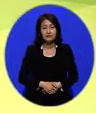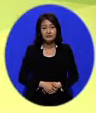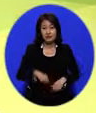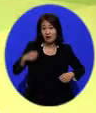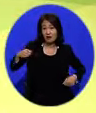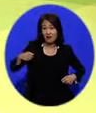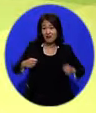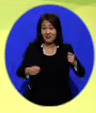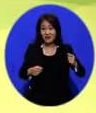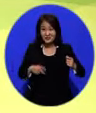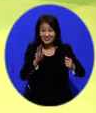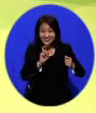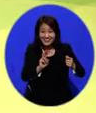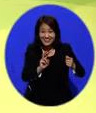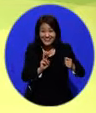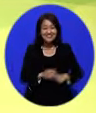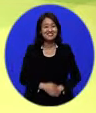춤추고 노래하실래요?